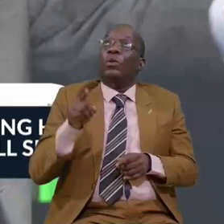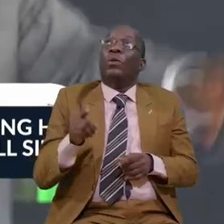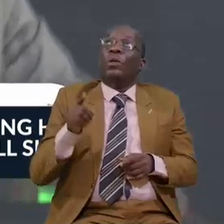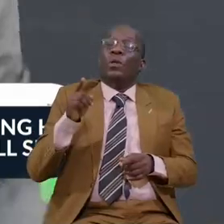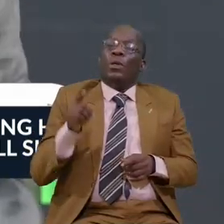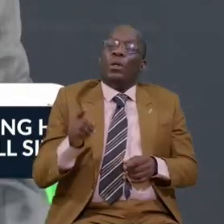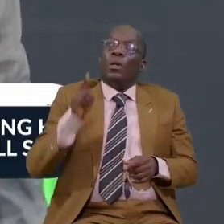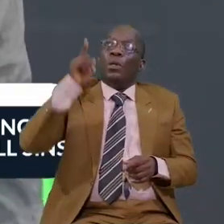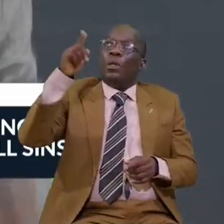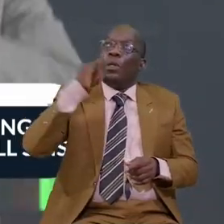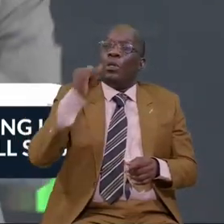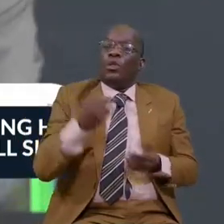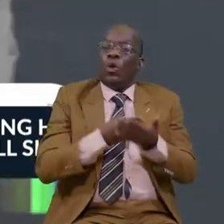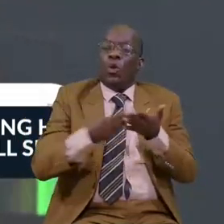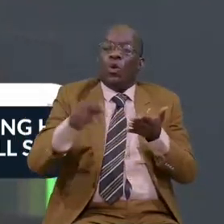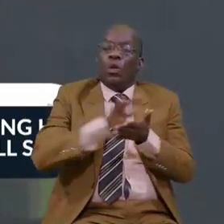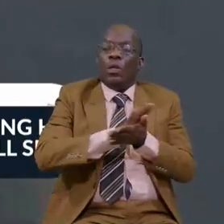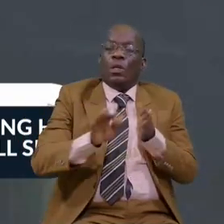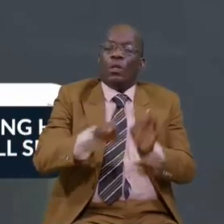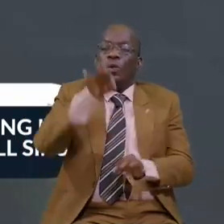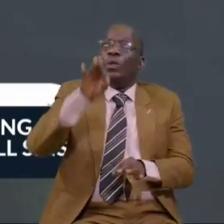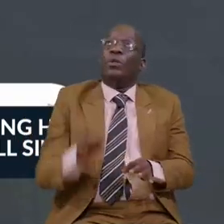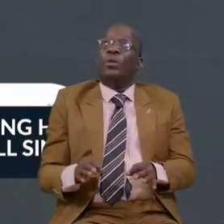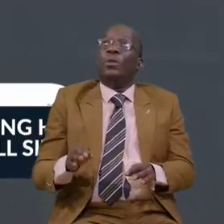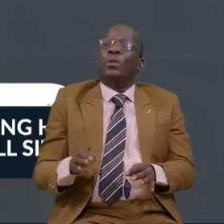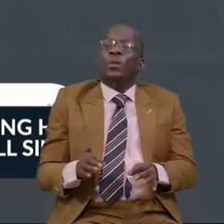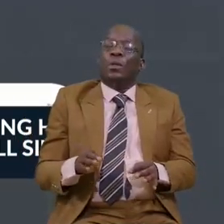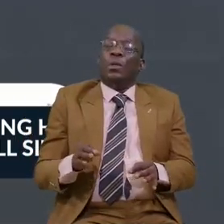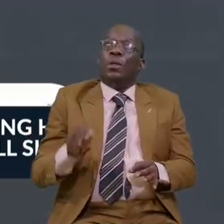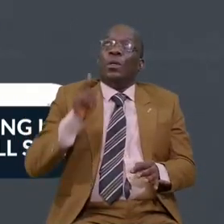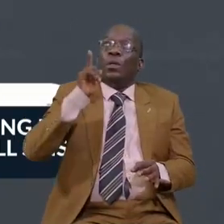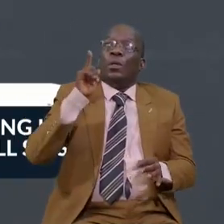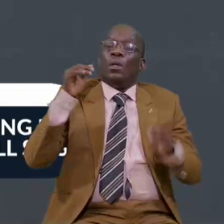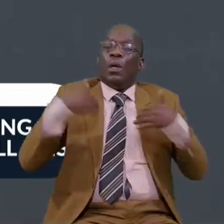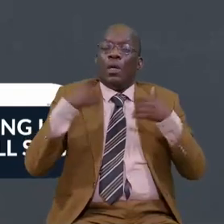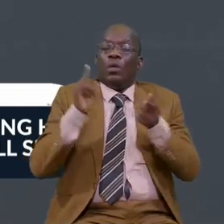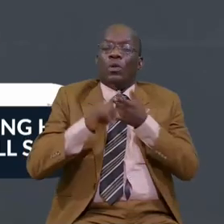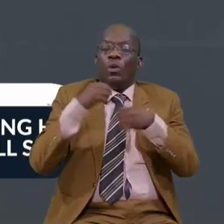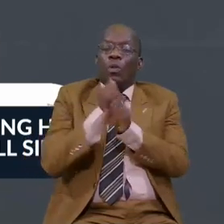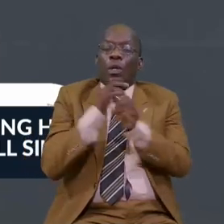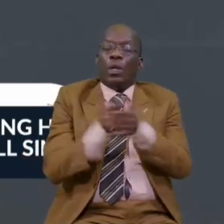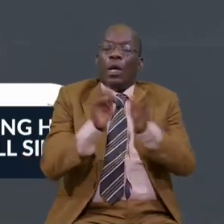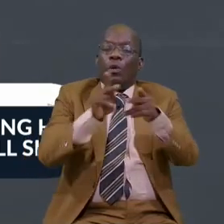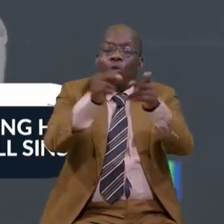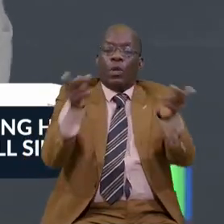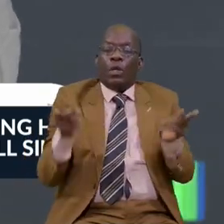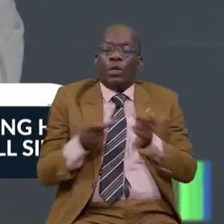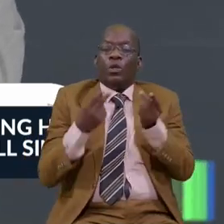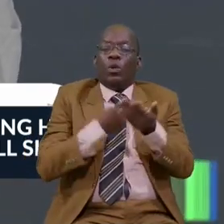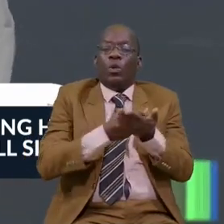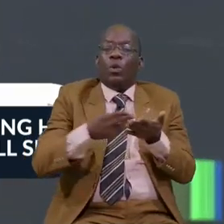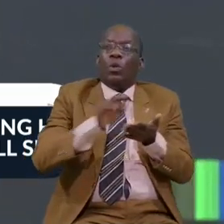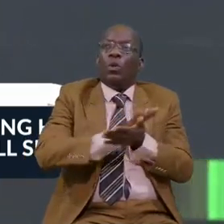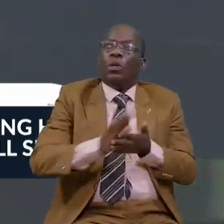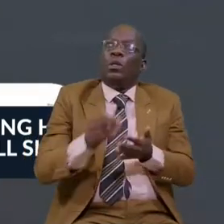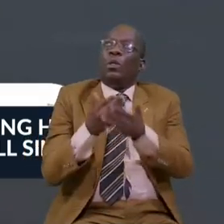vous. Mais il est saint. Il est le Saint-Esprit, l'Esprit Saint. Il doit